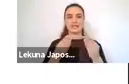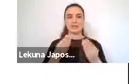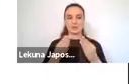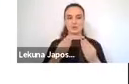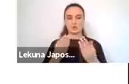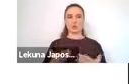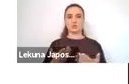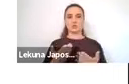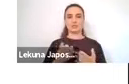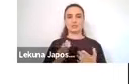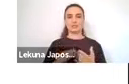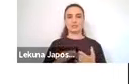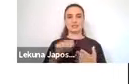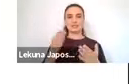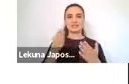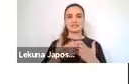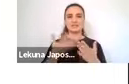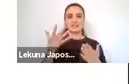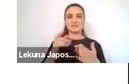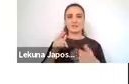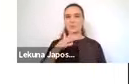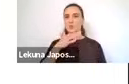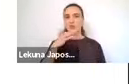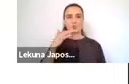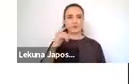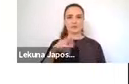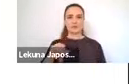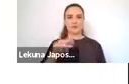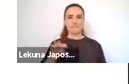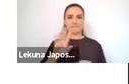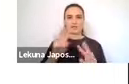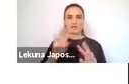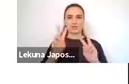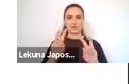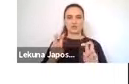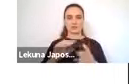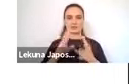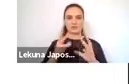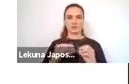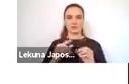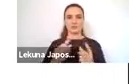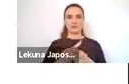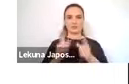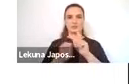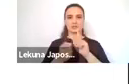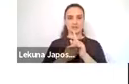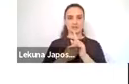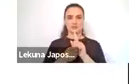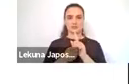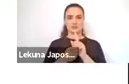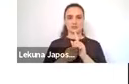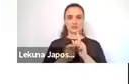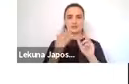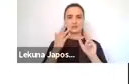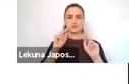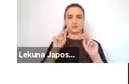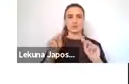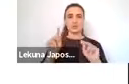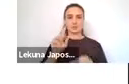სათამაშოს სიძვირე და უხვი რაოდენობა არ იგულისხმება საერთოდ პირიქით. სიმართლე რომ